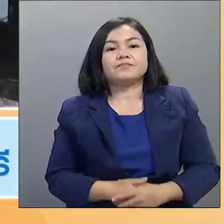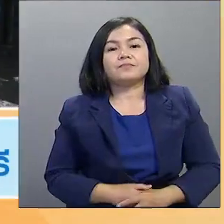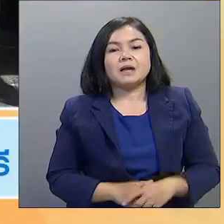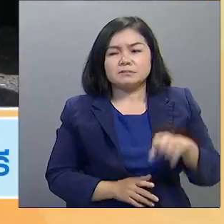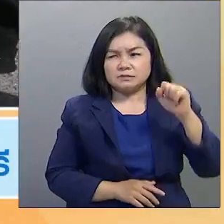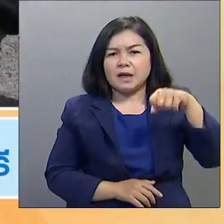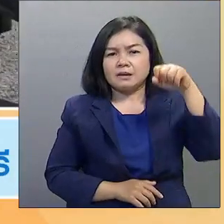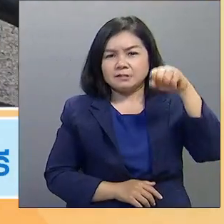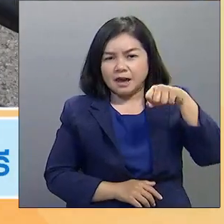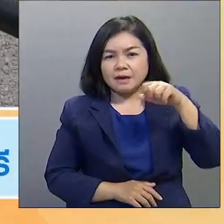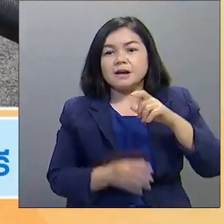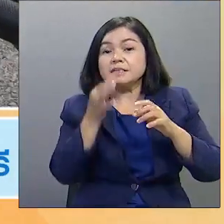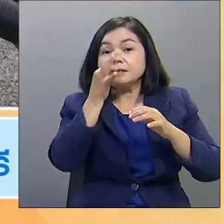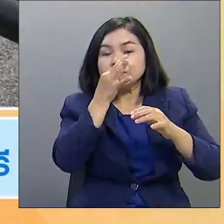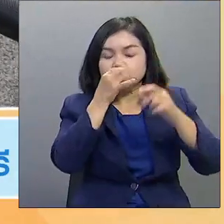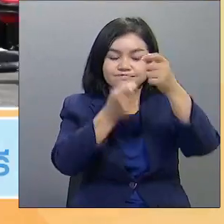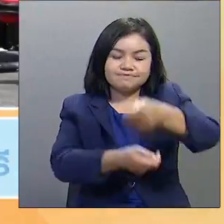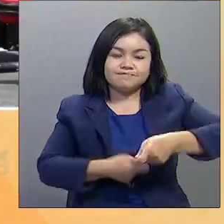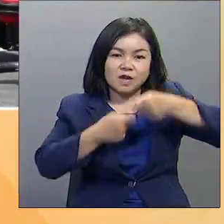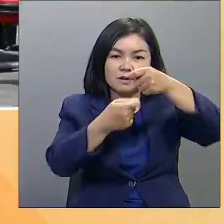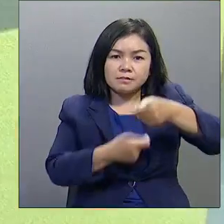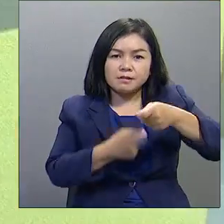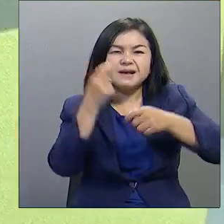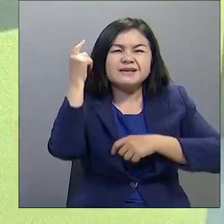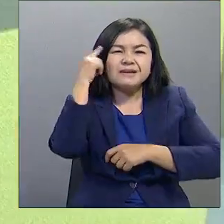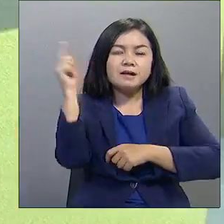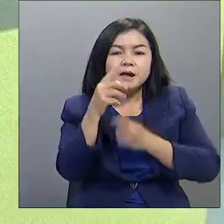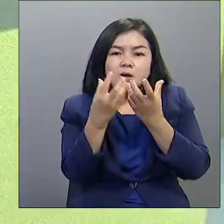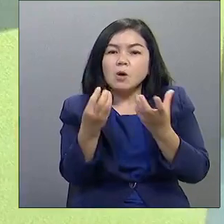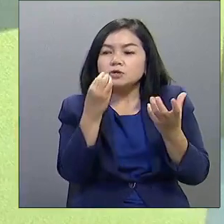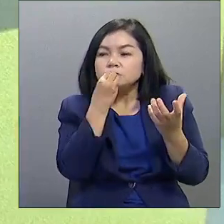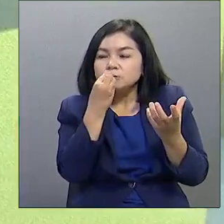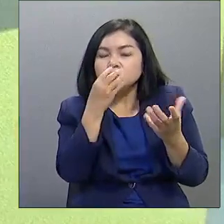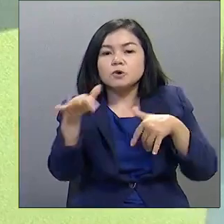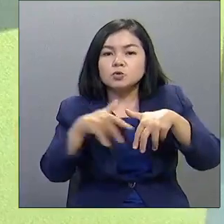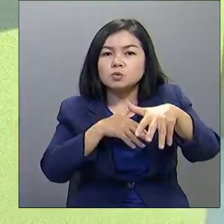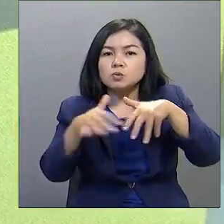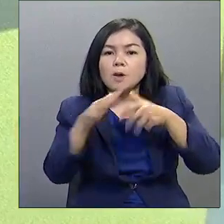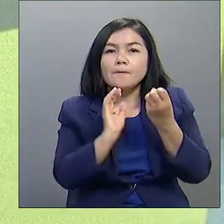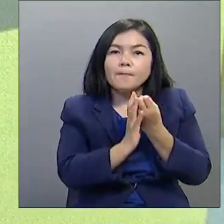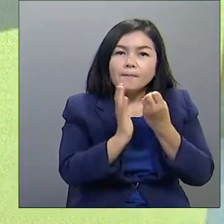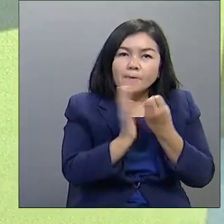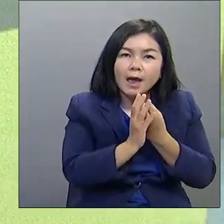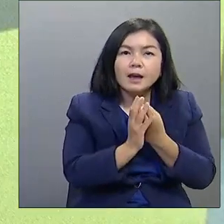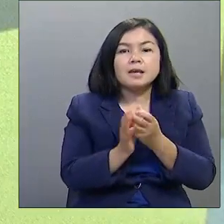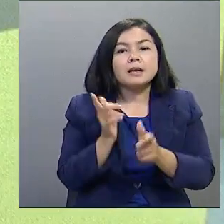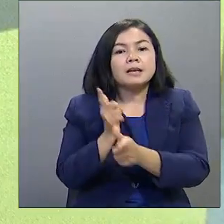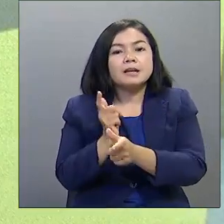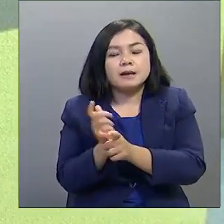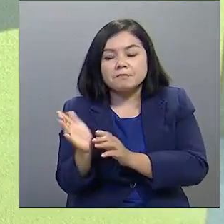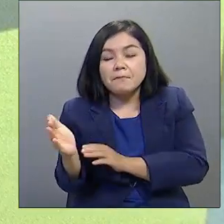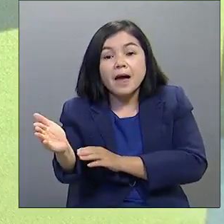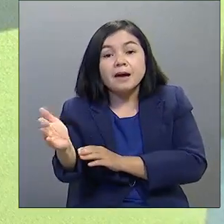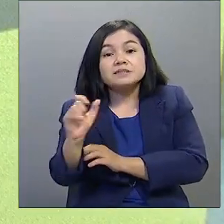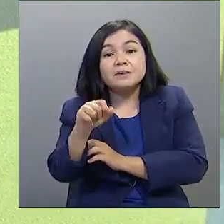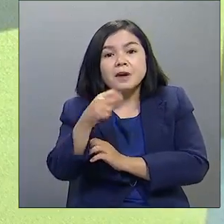แล้วพูดถึงการเกษตรนะคะหลายๆท่านก็อาจจะนึกถึงในเรื่องของอาหารพื้นบ้านหรือว่าเรื่องของการปลูกผักเลี้ยงปลาต่าง ๆ พาคุณผู้ชมไป